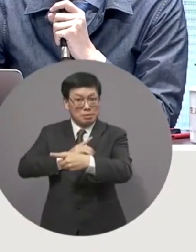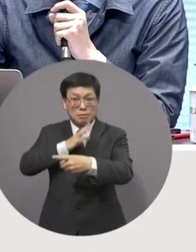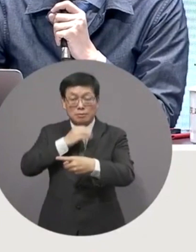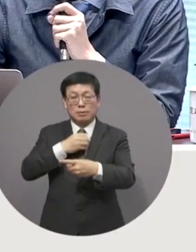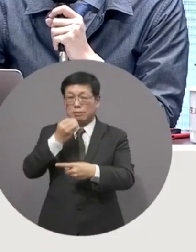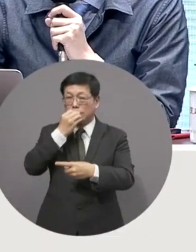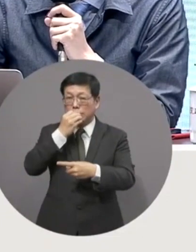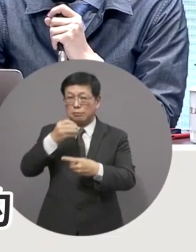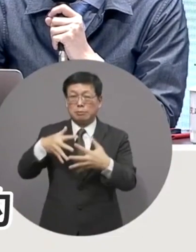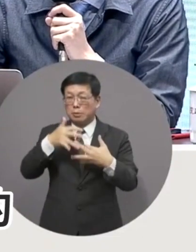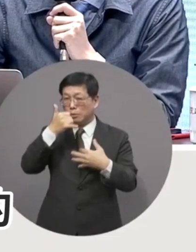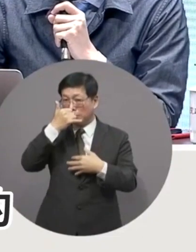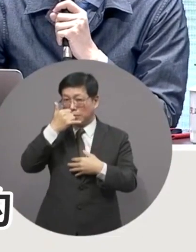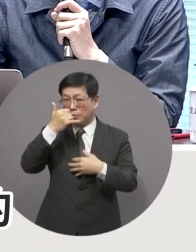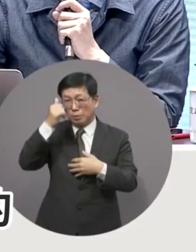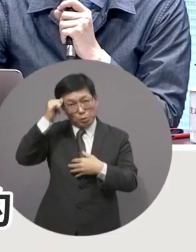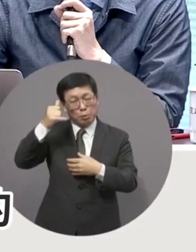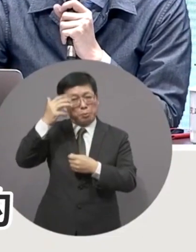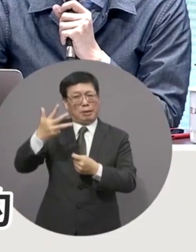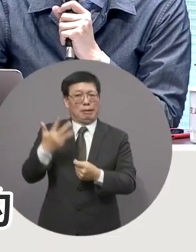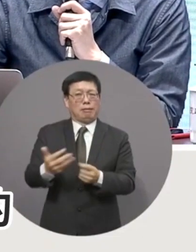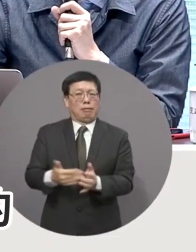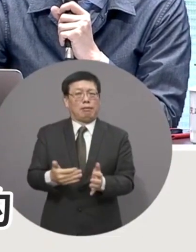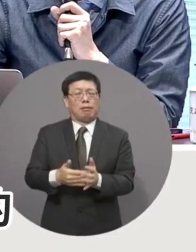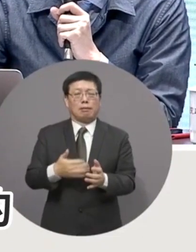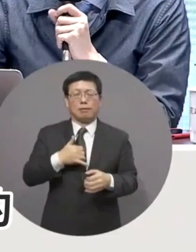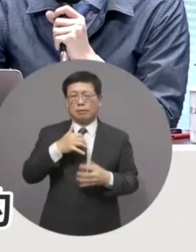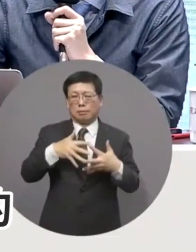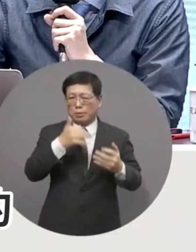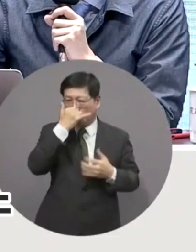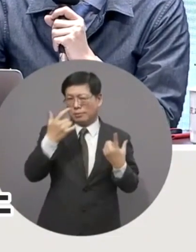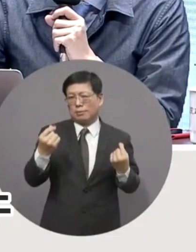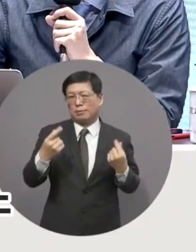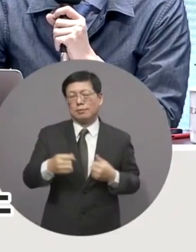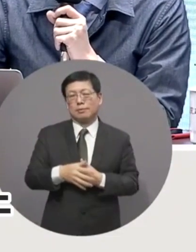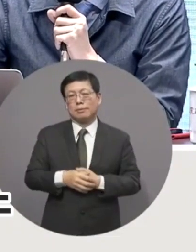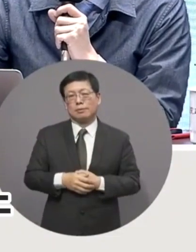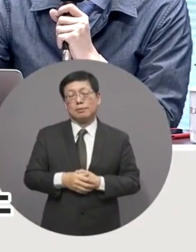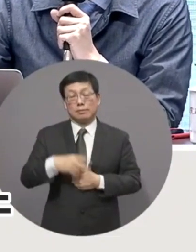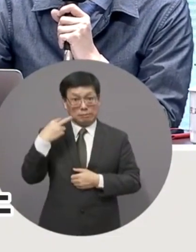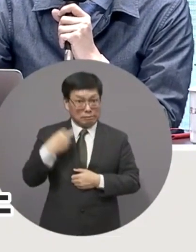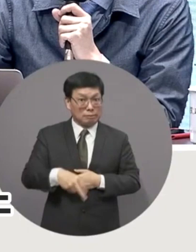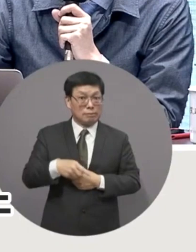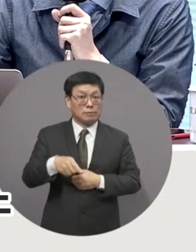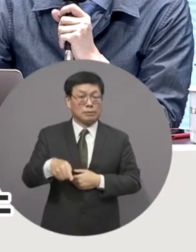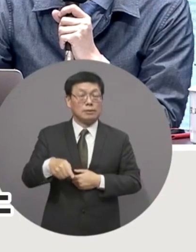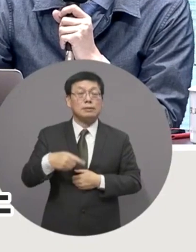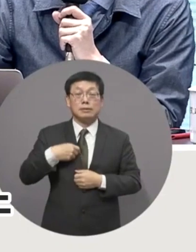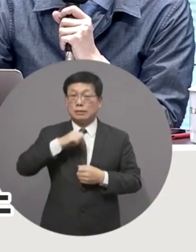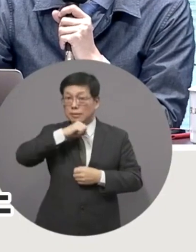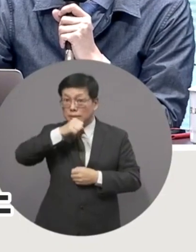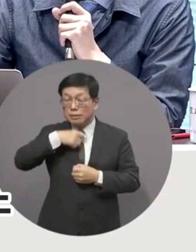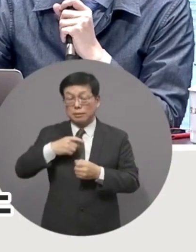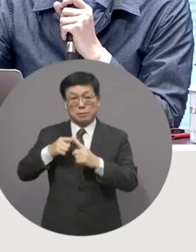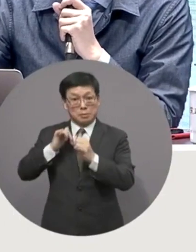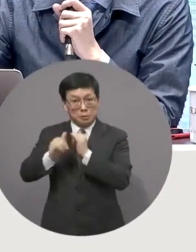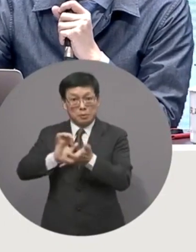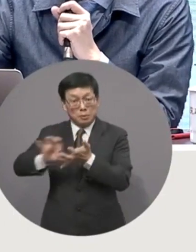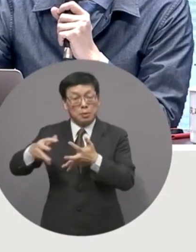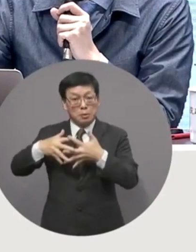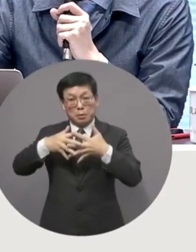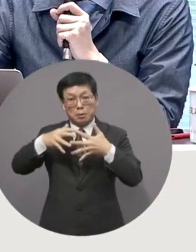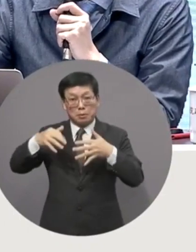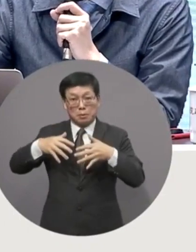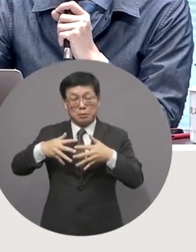经吃了8年了，那成分其实跟美猪是一样的。而且台湾的民众去食用美牛已经